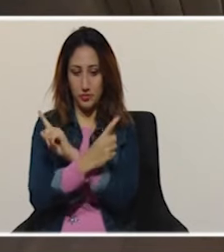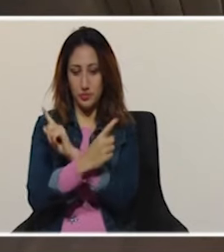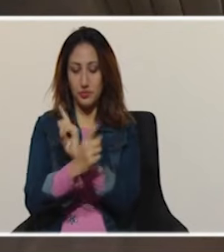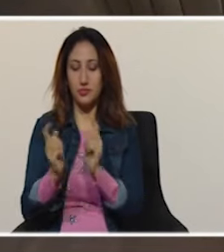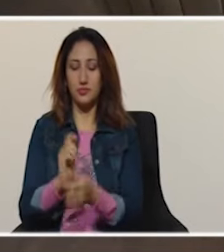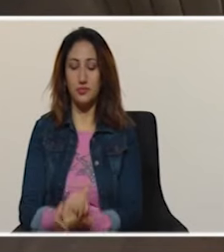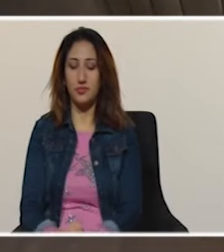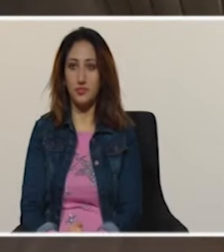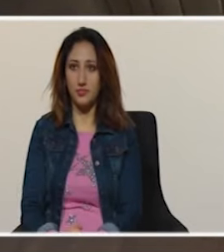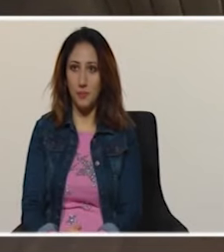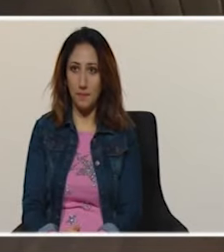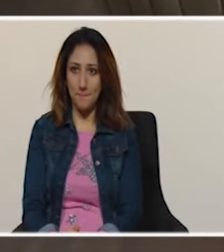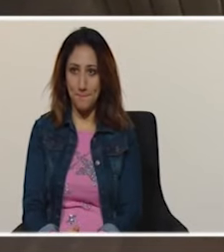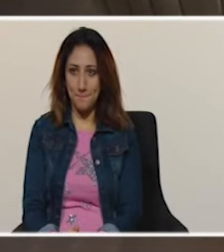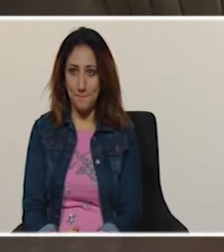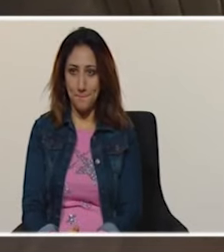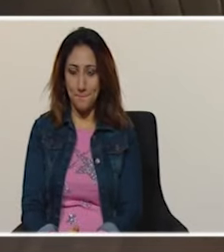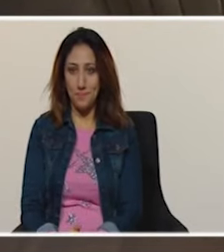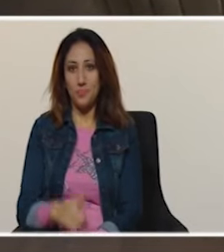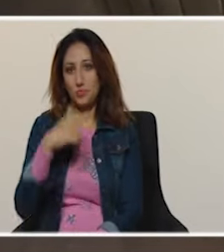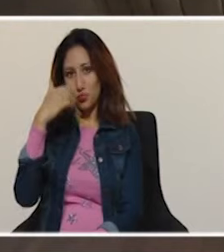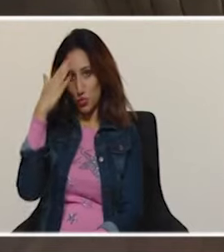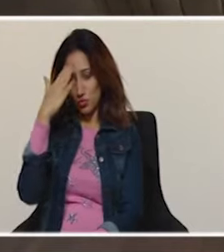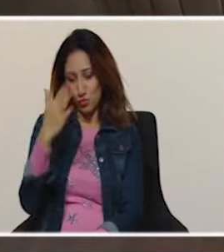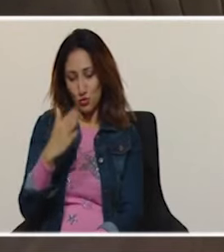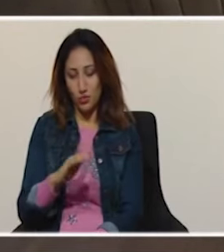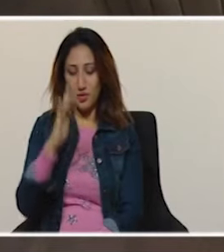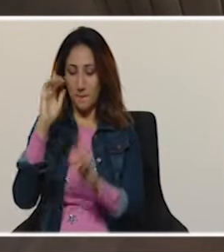معاكي؟ والله انا ما عارف. شكرا على